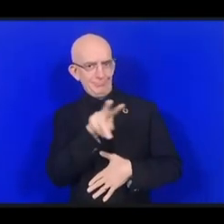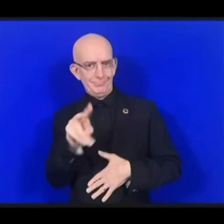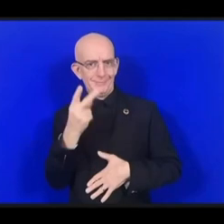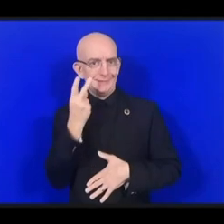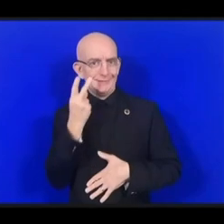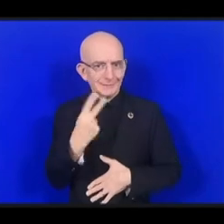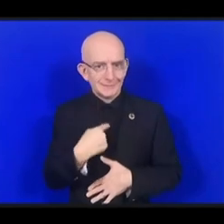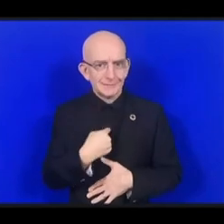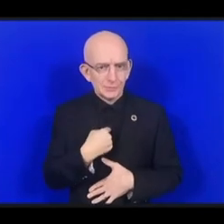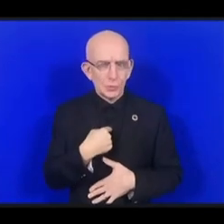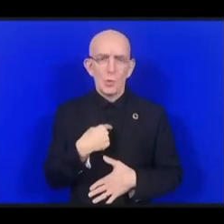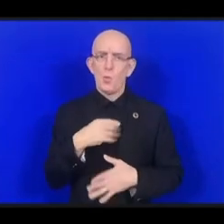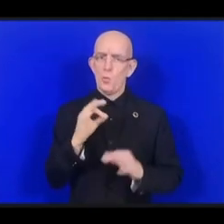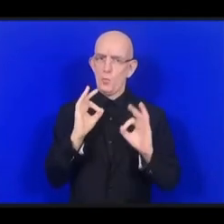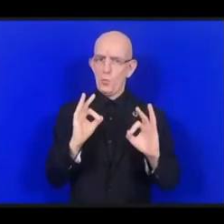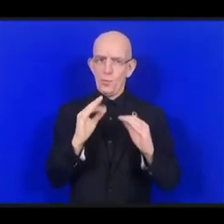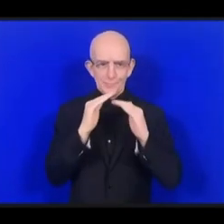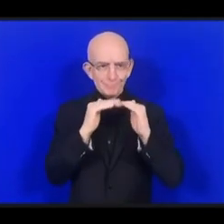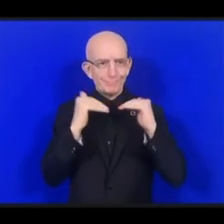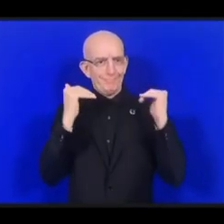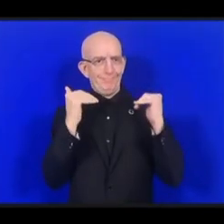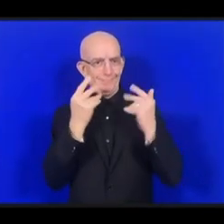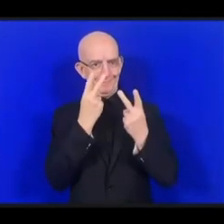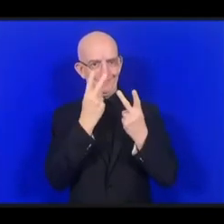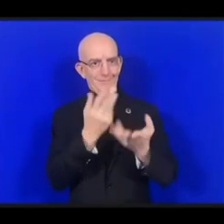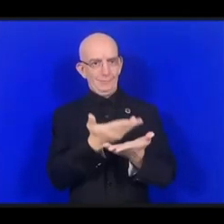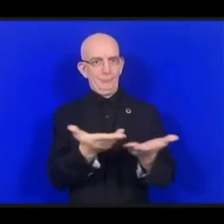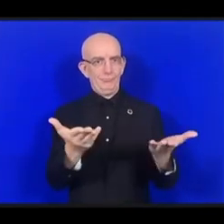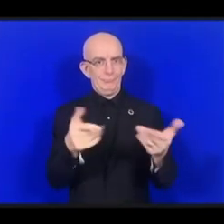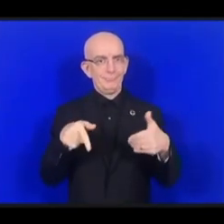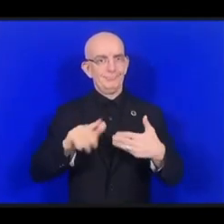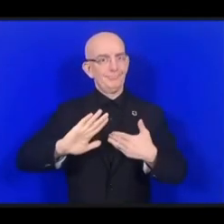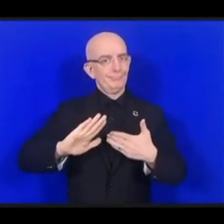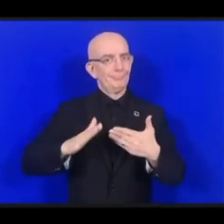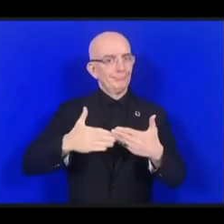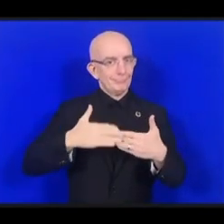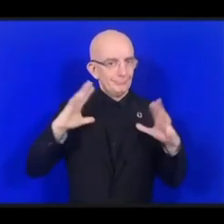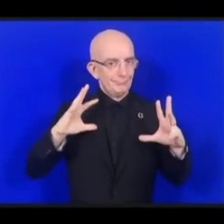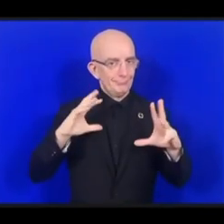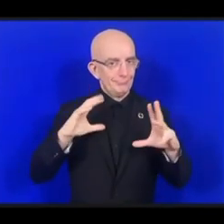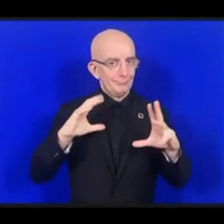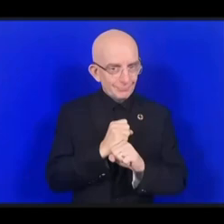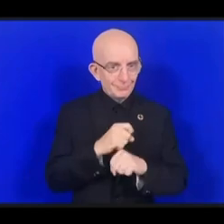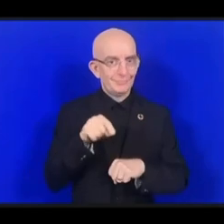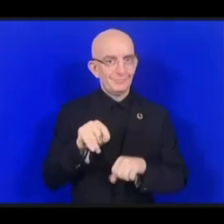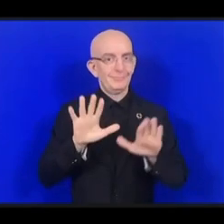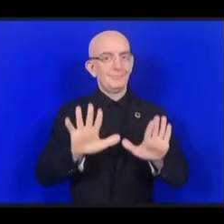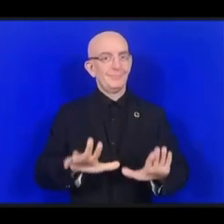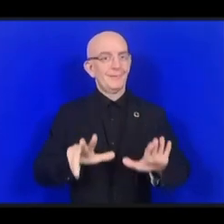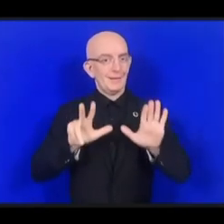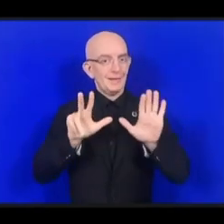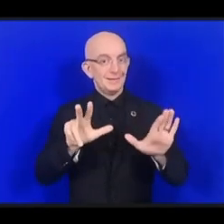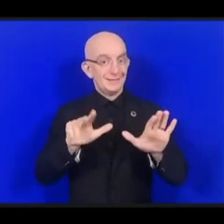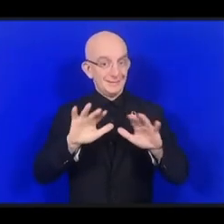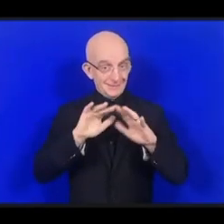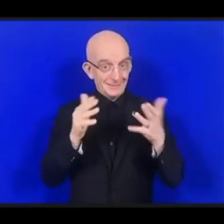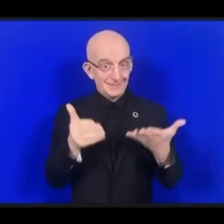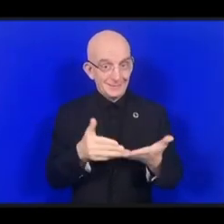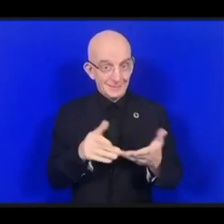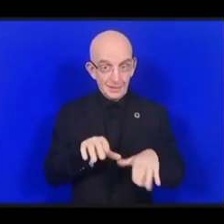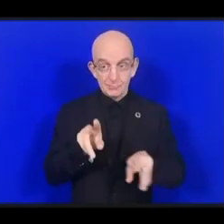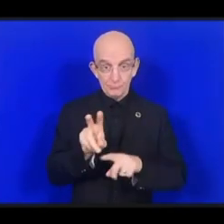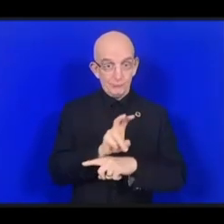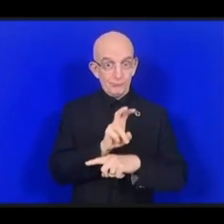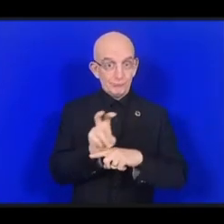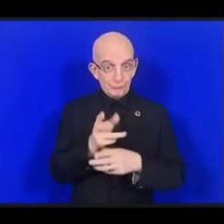閉式にこういう形で参加でき大変嬉しく思っておりますあらゆる物差しで図っても京都igfは記録